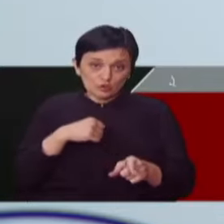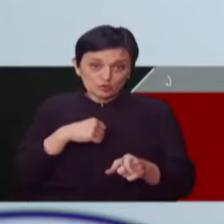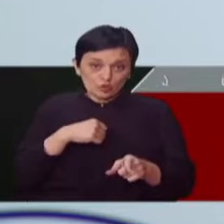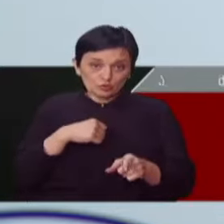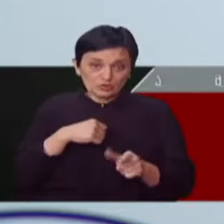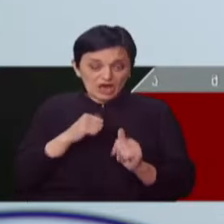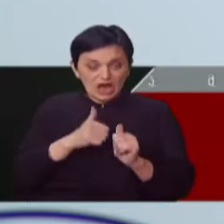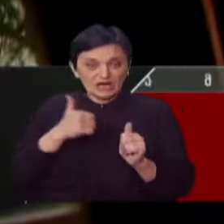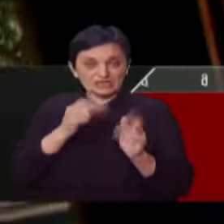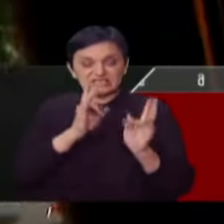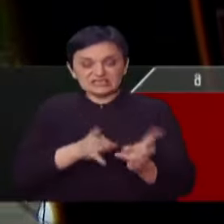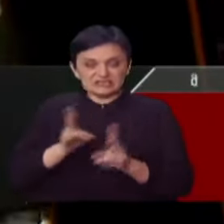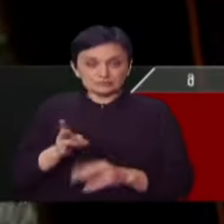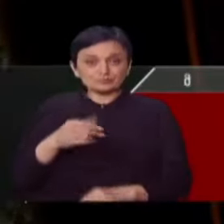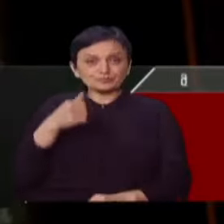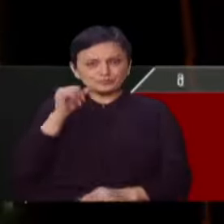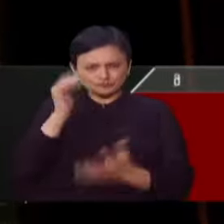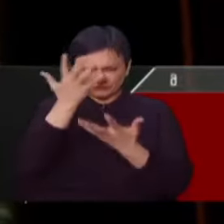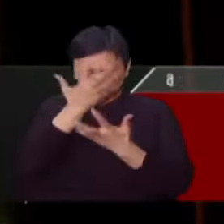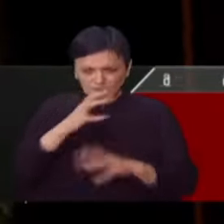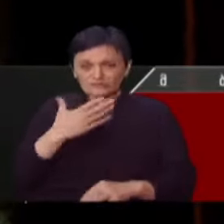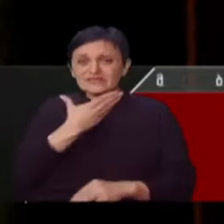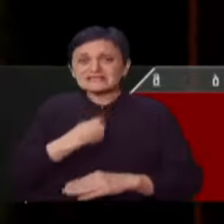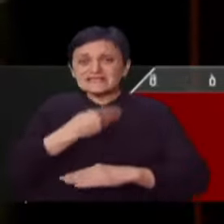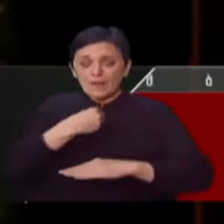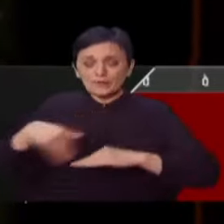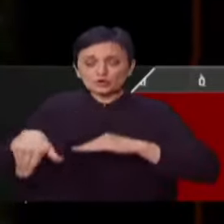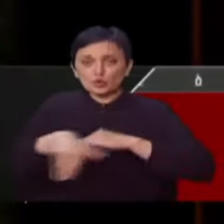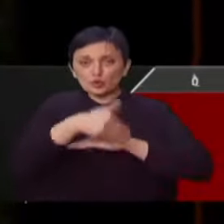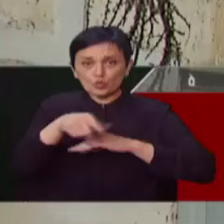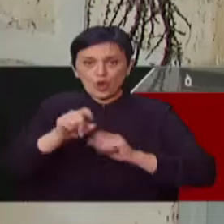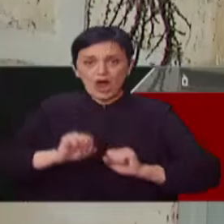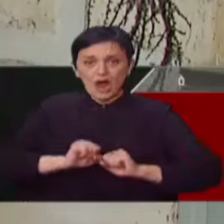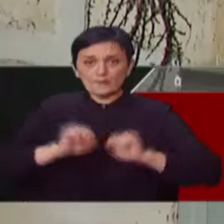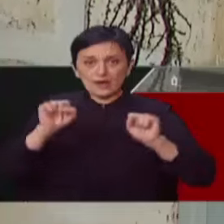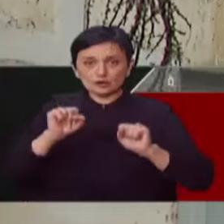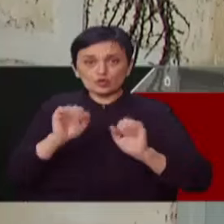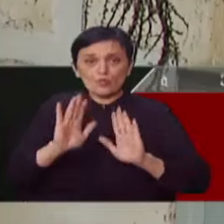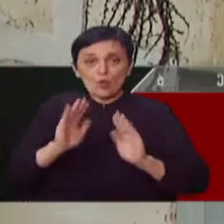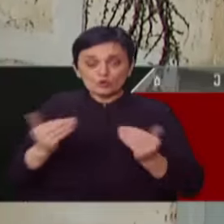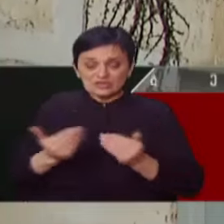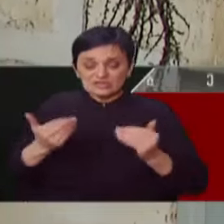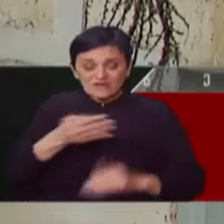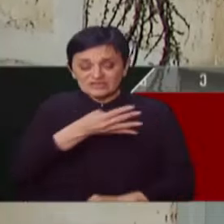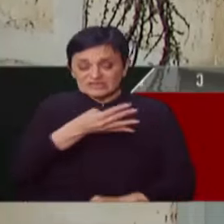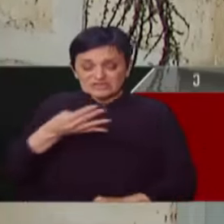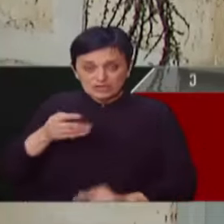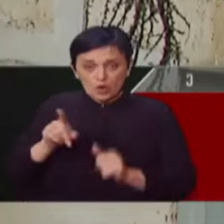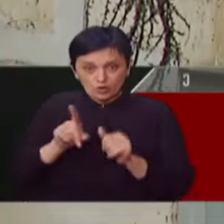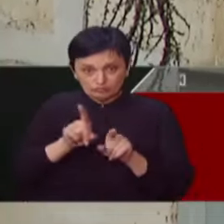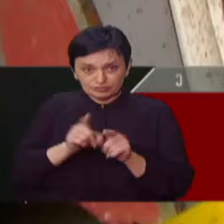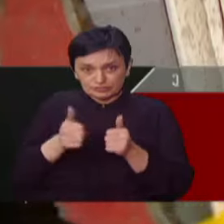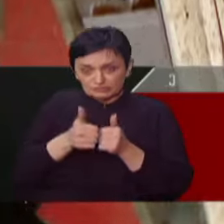aigdon incidentebi. Tsukhel guian ghamit Santradis kuchaze mokhtarma apetkeba aramkholot satskhorobeli sakhlebi aramed